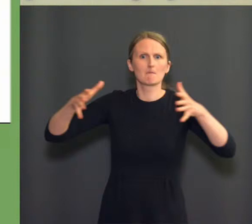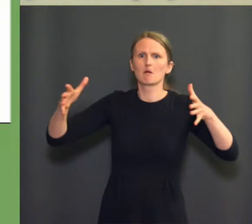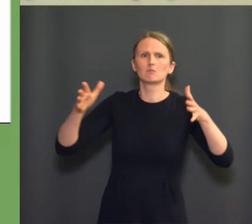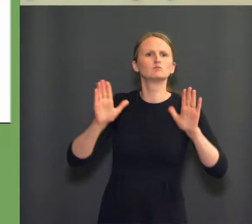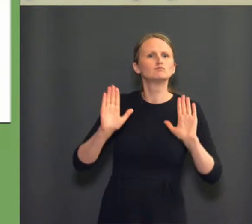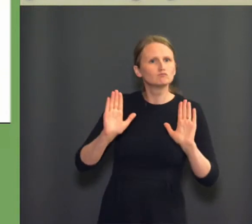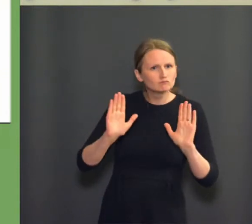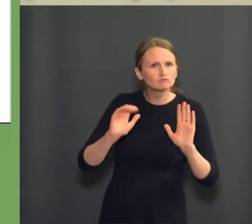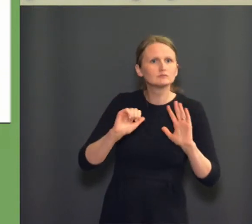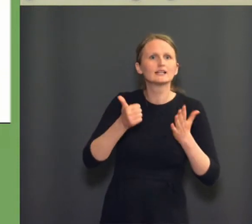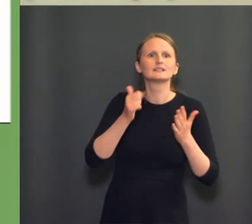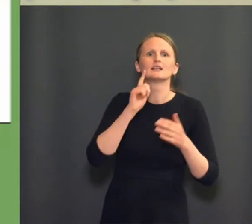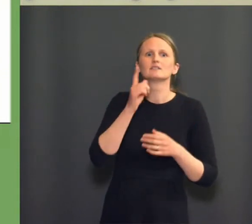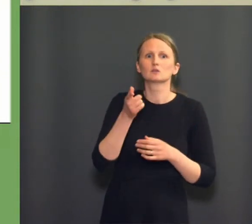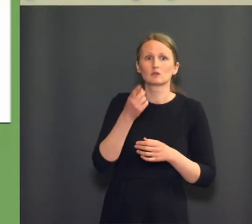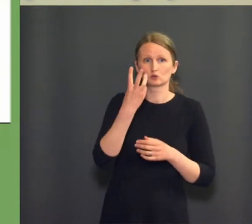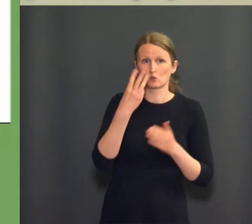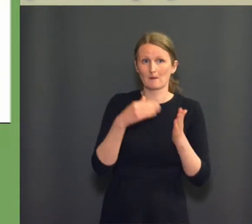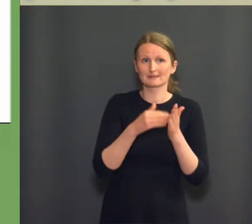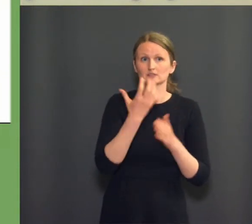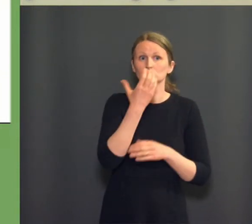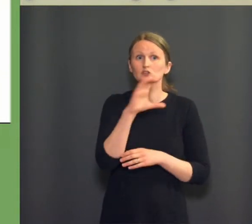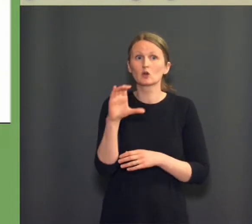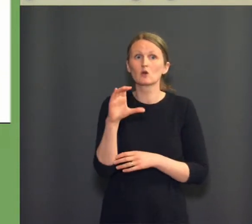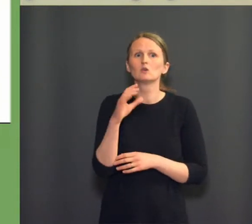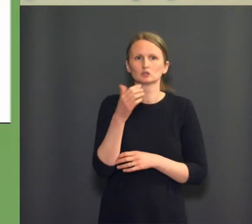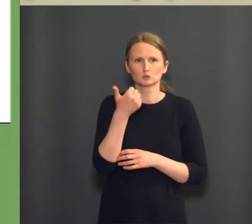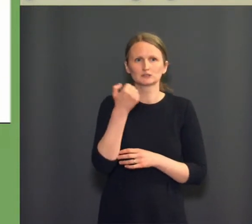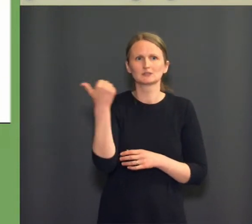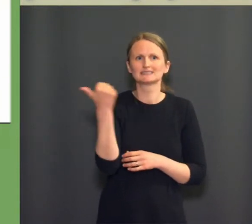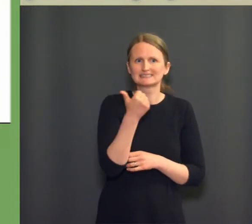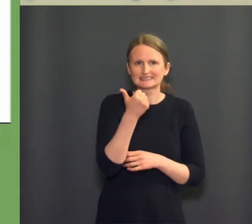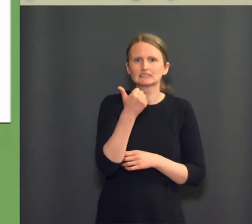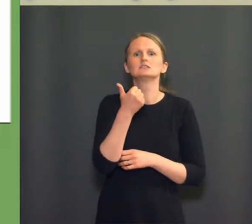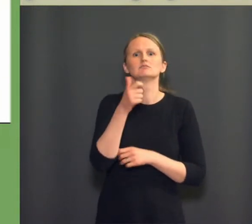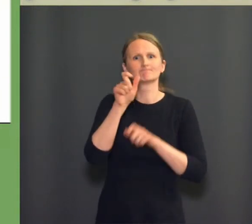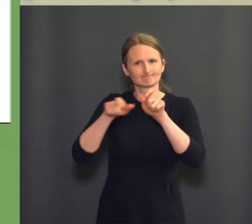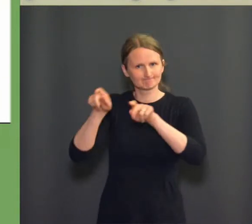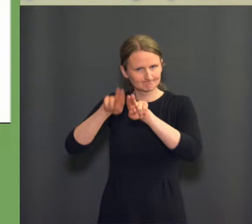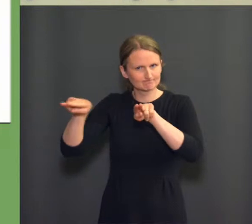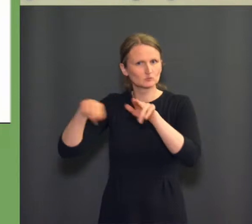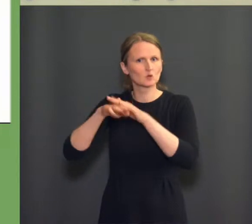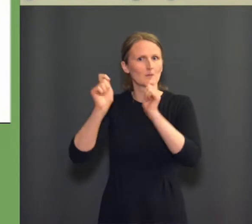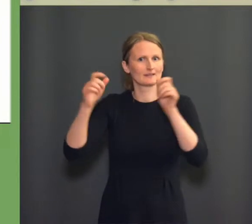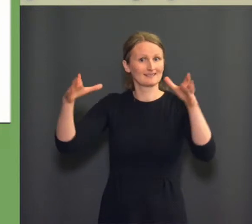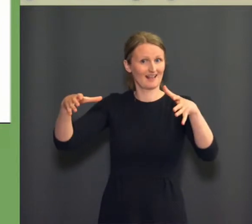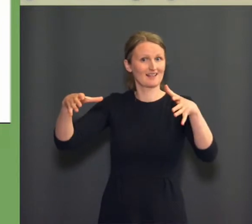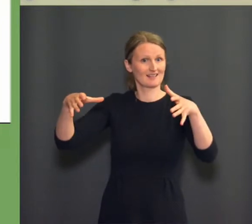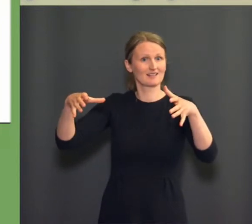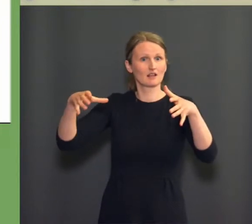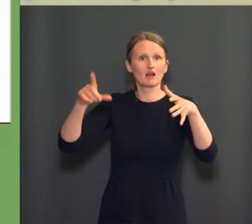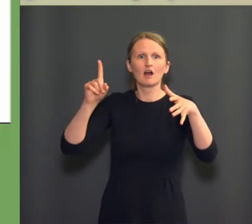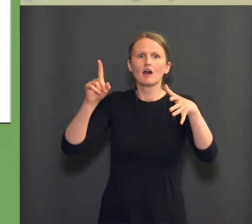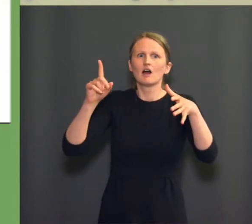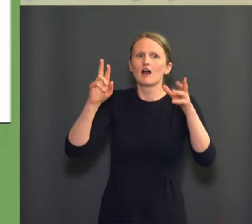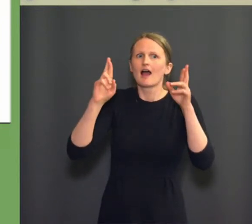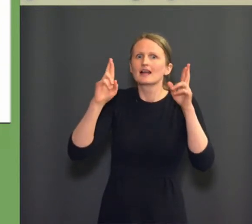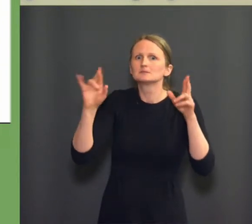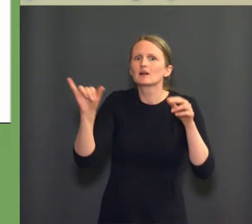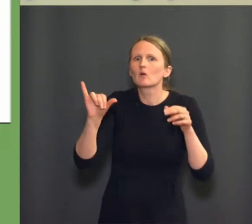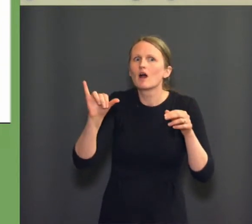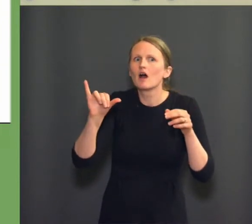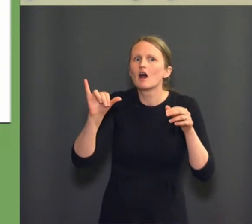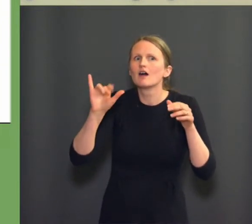patients hospitalisés et donc on espère dans ce contexte-là avoir une diminution qui se manifeste de manière plus